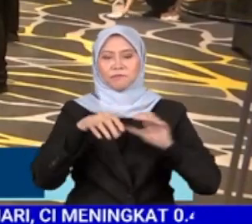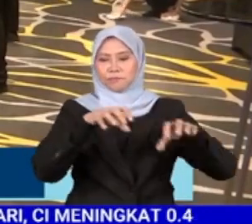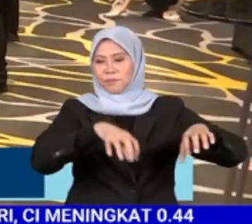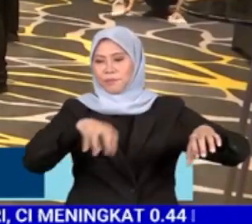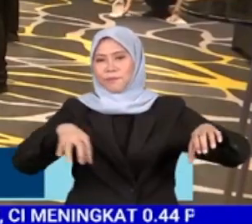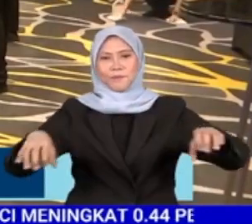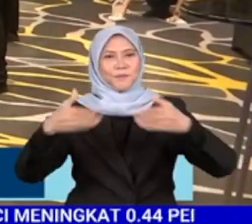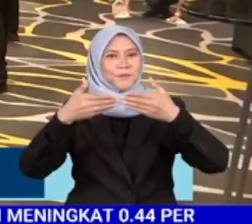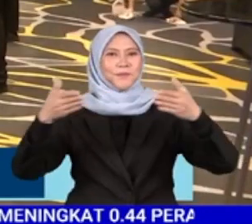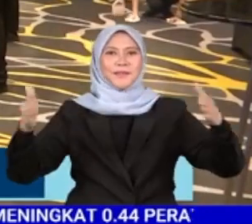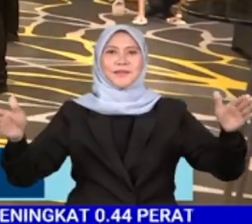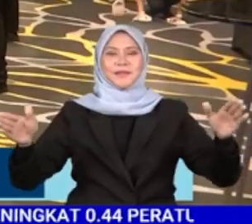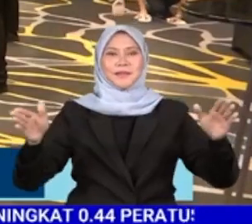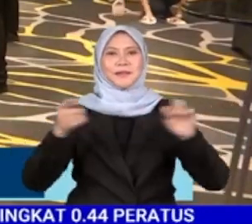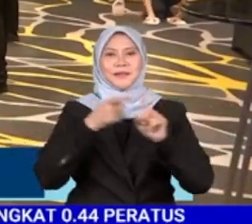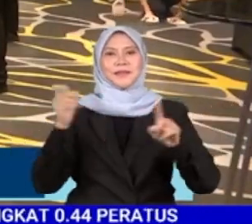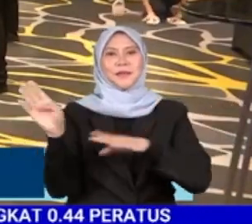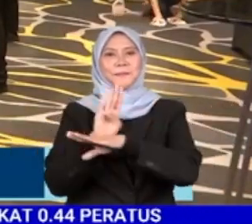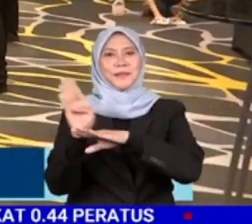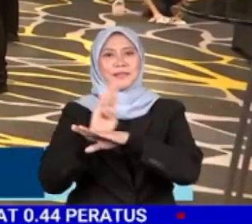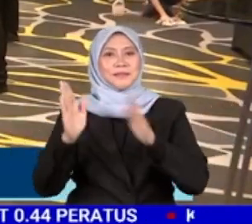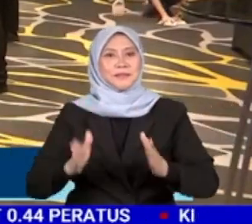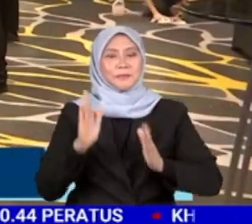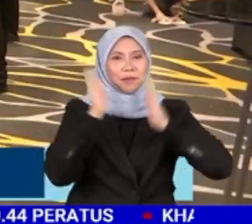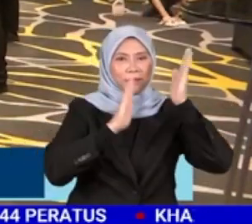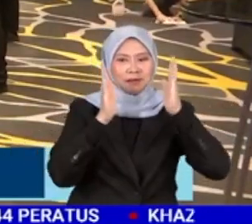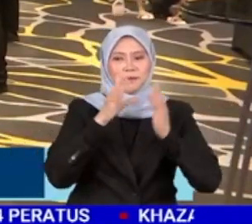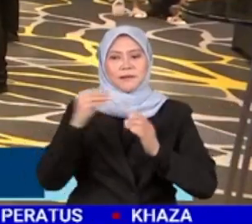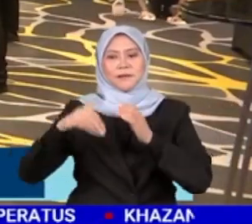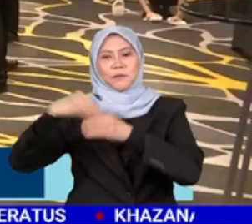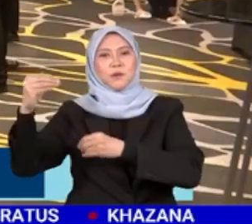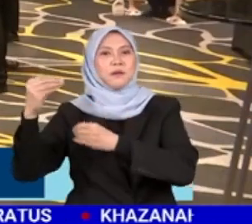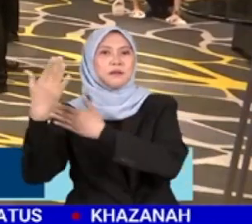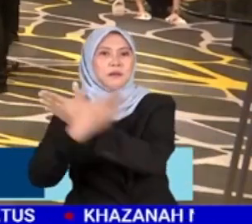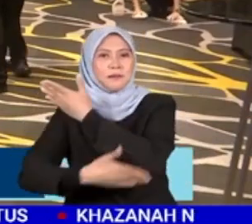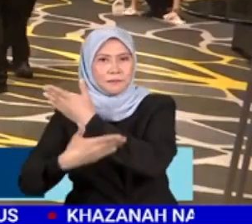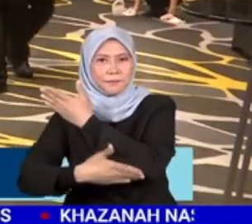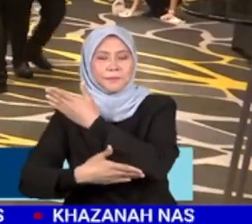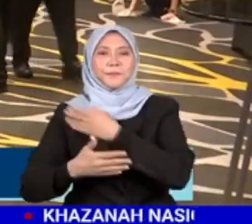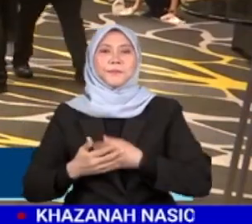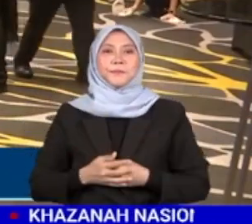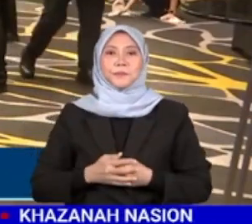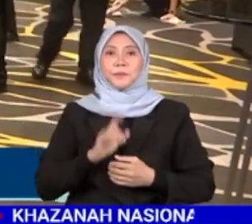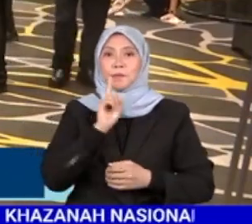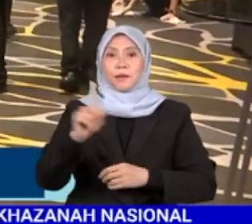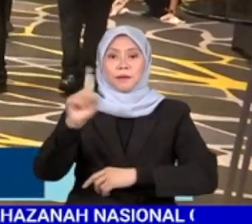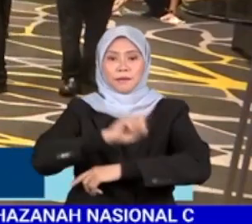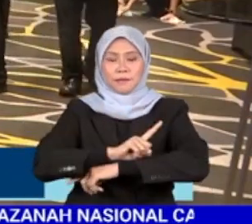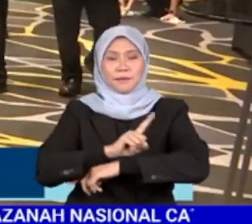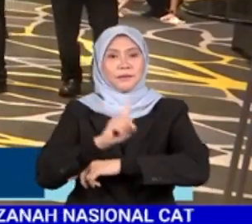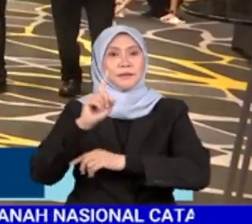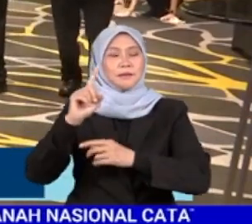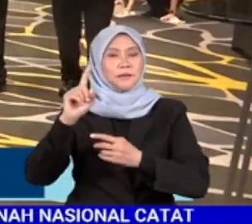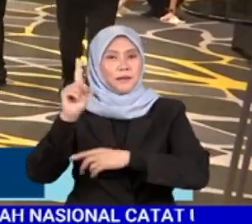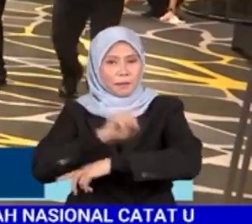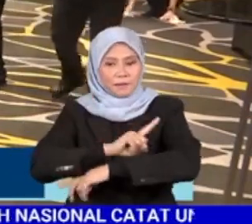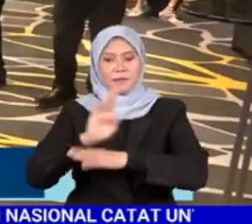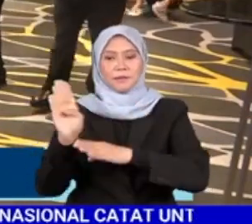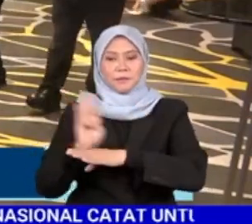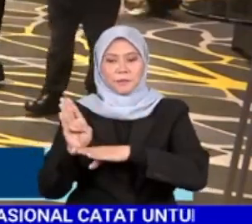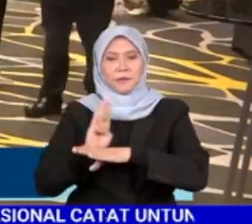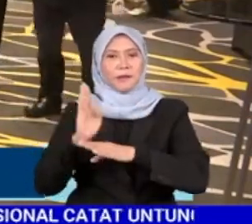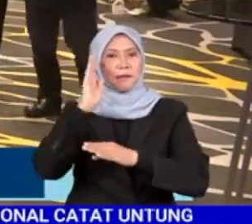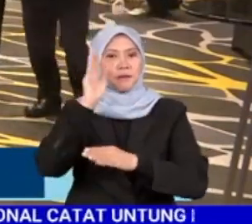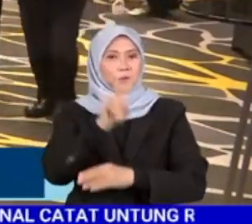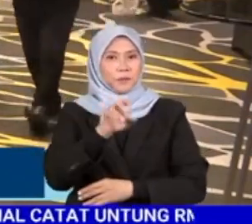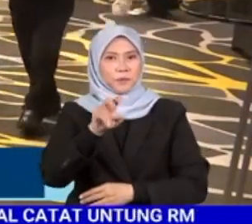akan dibuka oleh usahawan tempatan dan usahawan antarabangsa. Dan pastinya Hari Usahawan Negara 2023 ini bakal